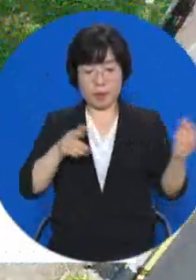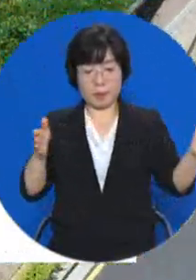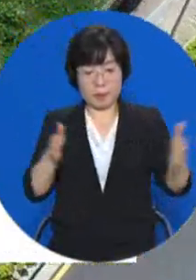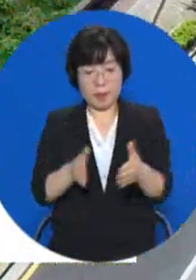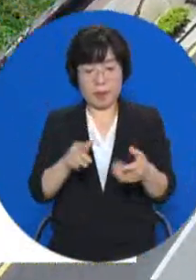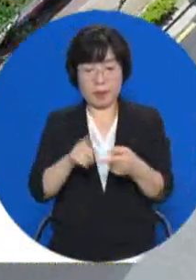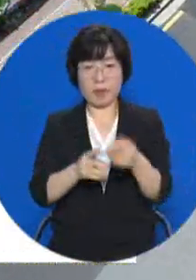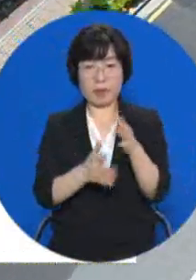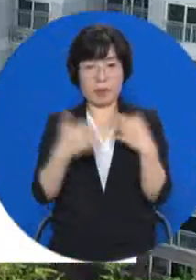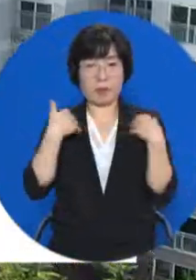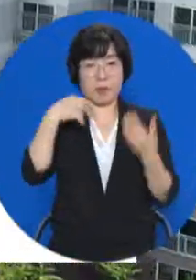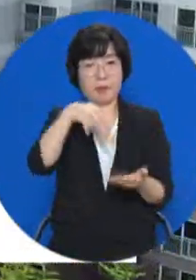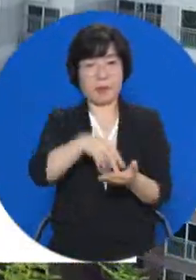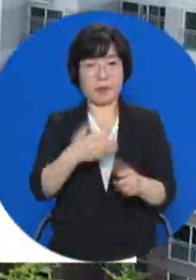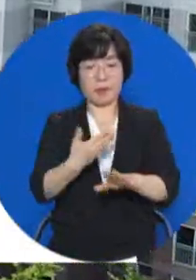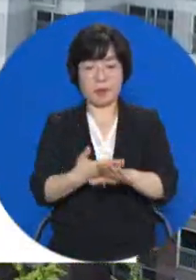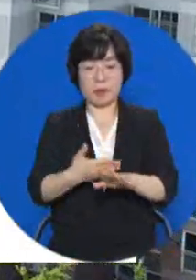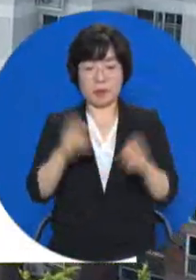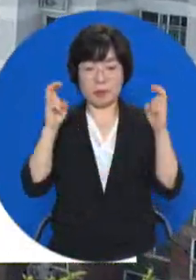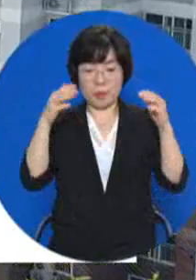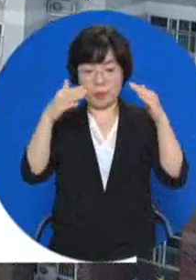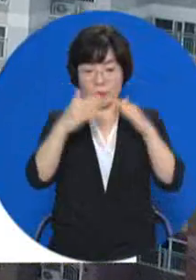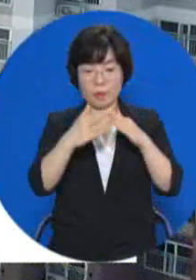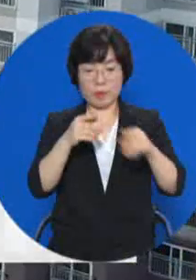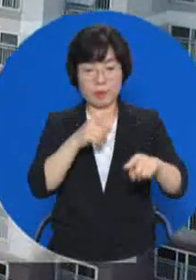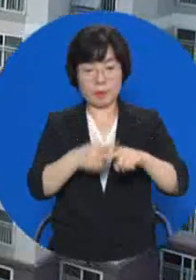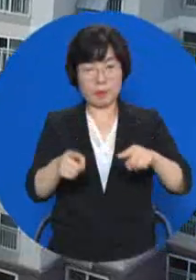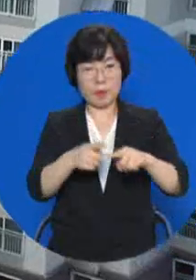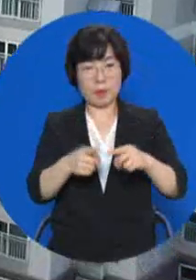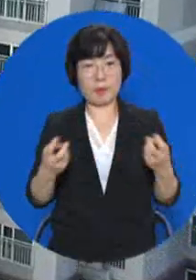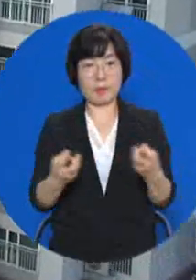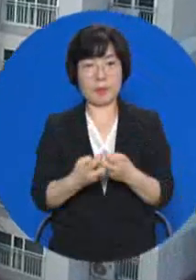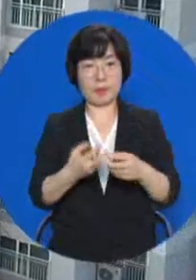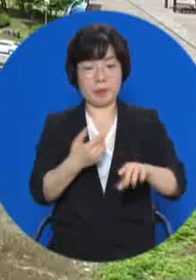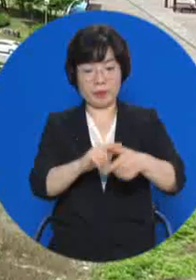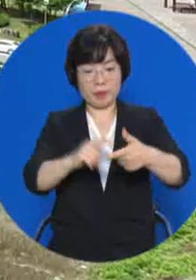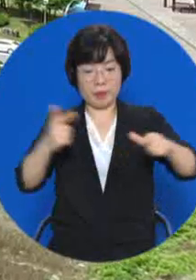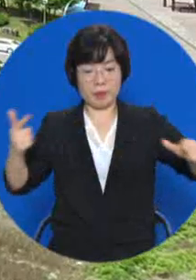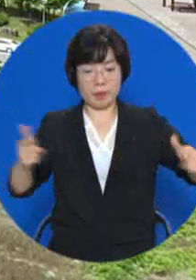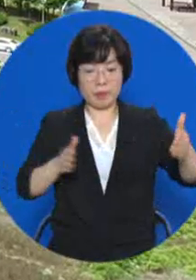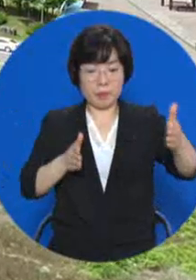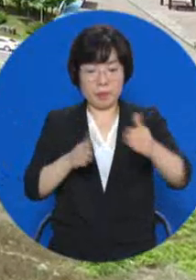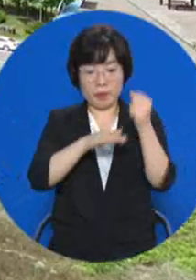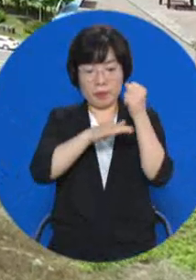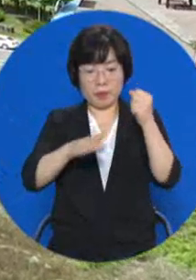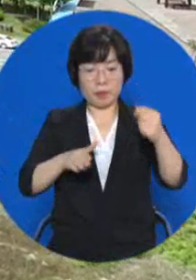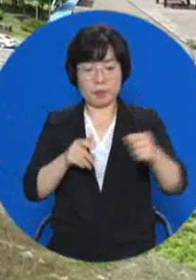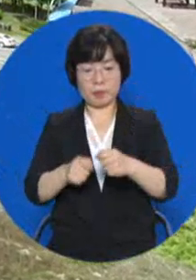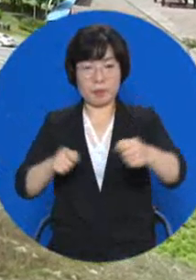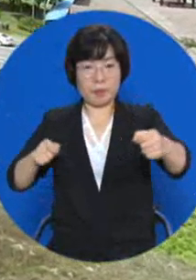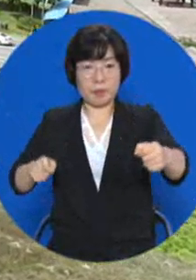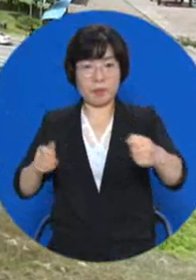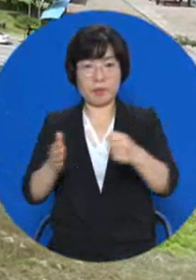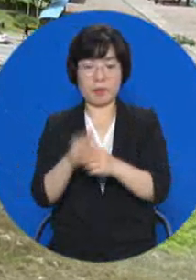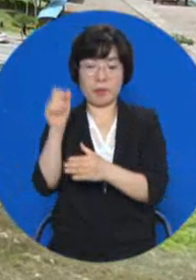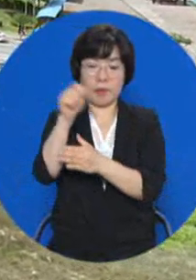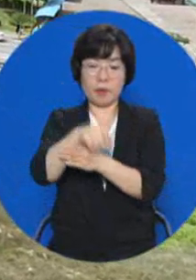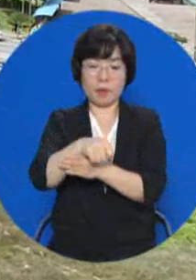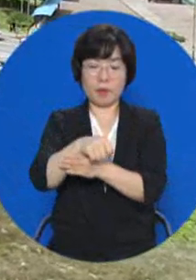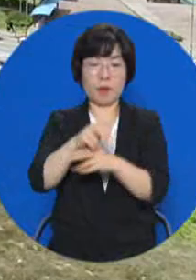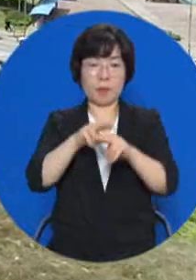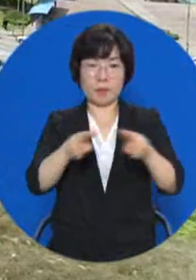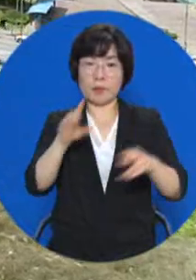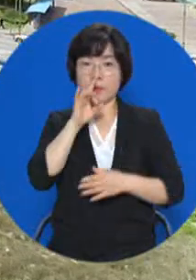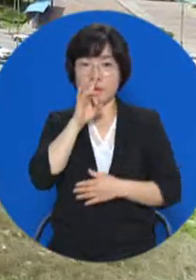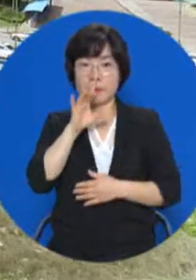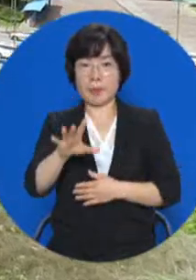판단한 여수시와 달리 법원은 측정 기준을 달리 적용해 둘 사이 거리가 기준치보다 멀다며 허가를 취소할 수